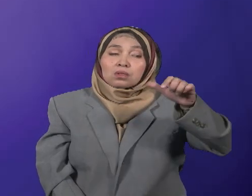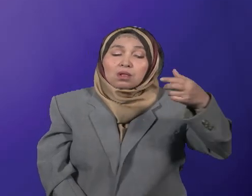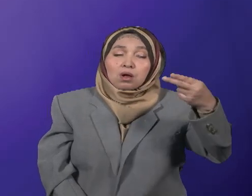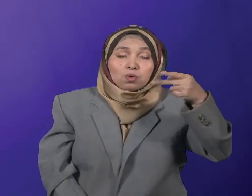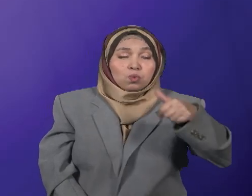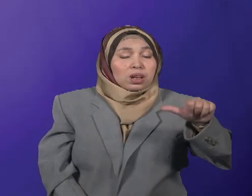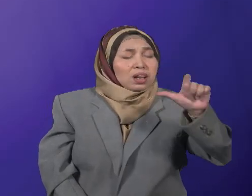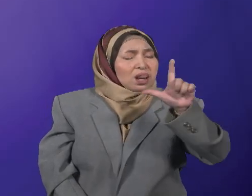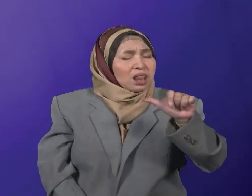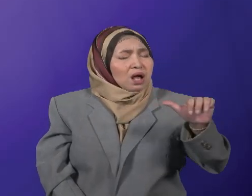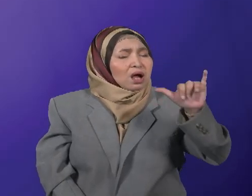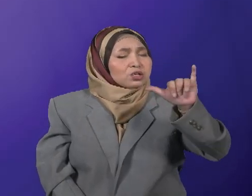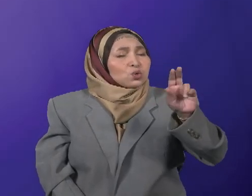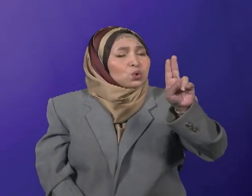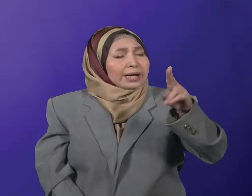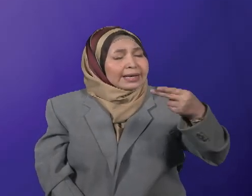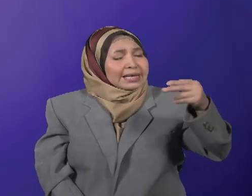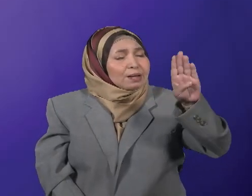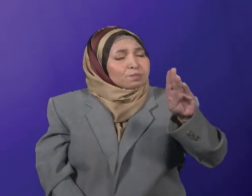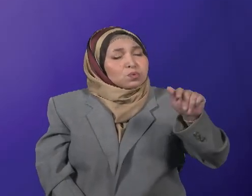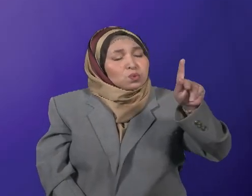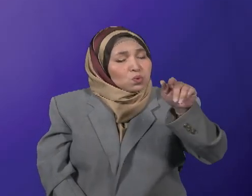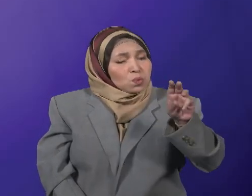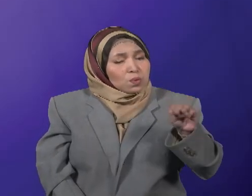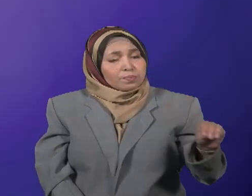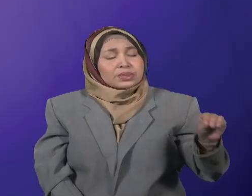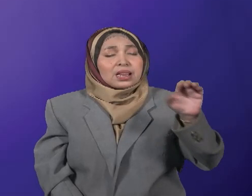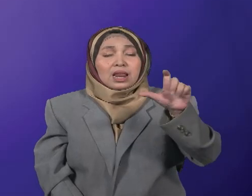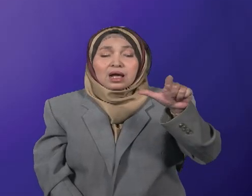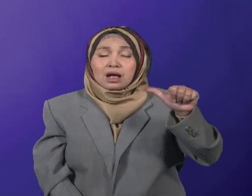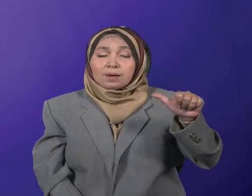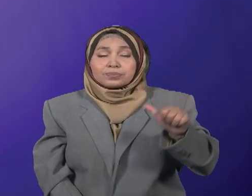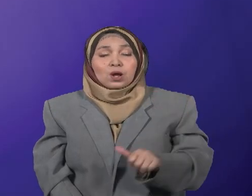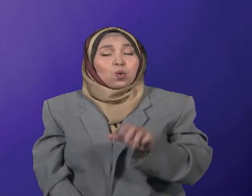وَاللَّهُ لَا يُحِبُّ كُلَّ. Cuba.